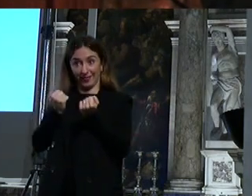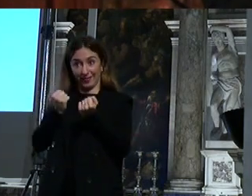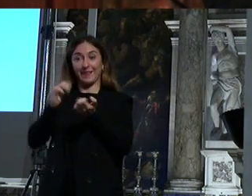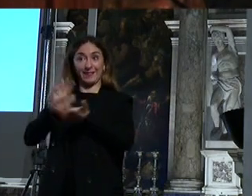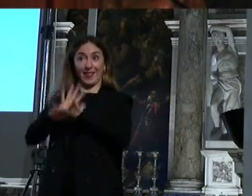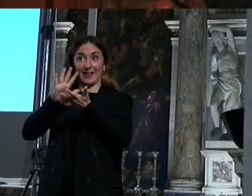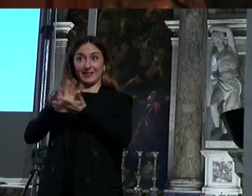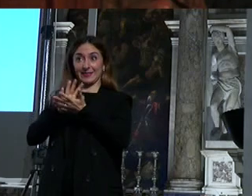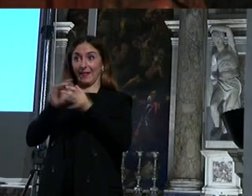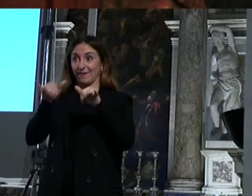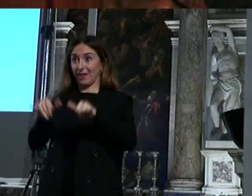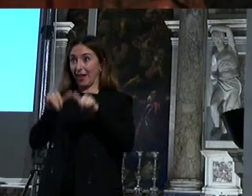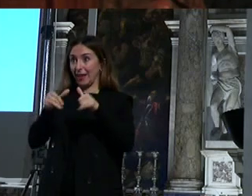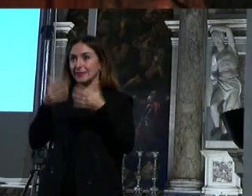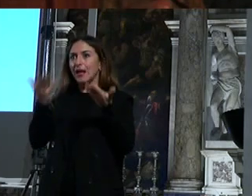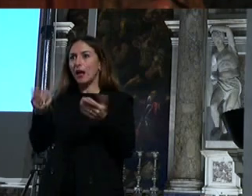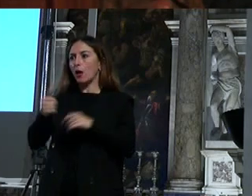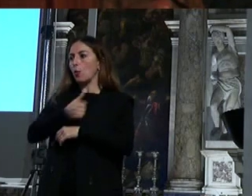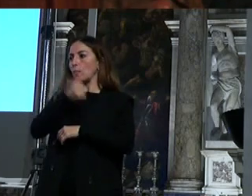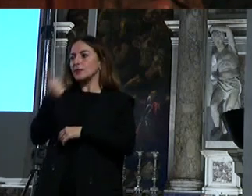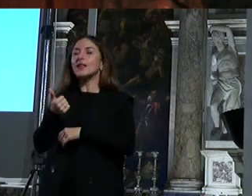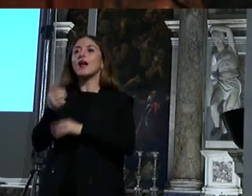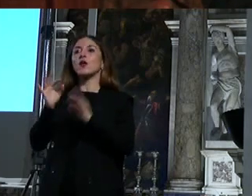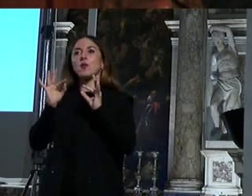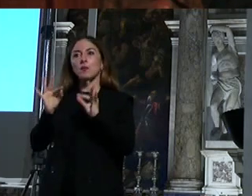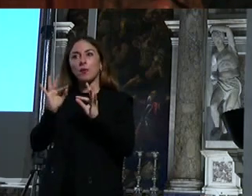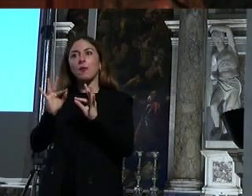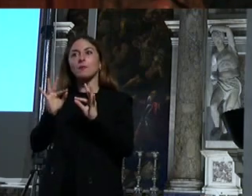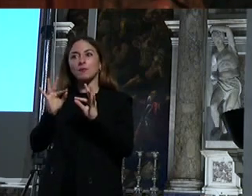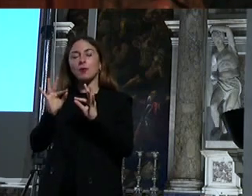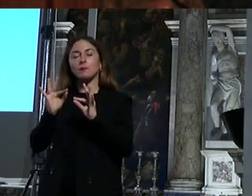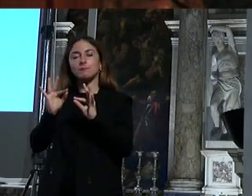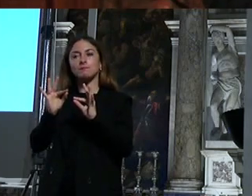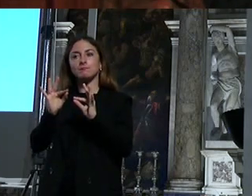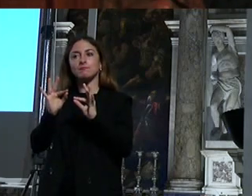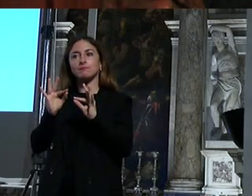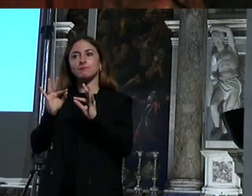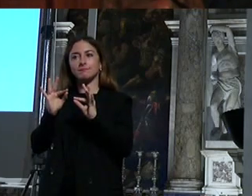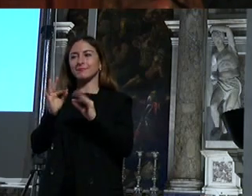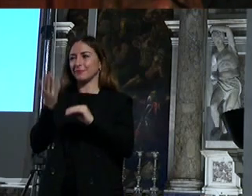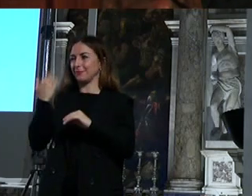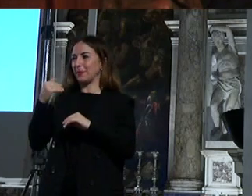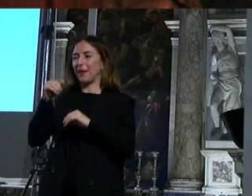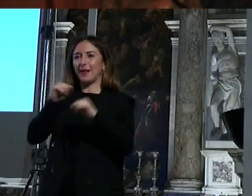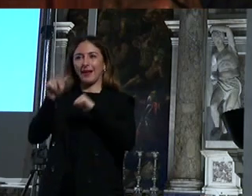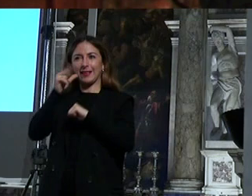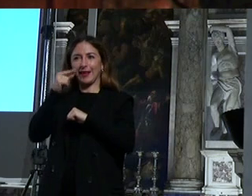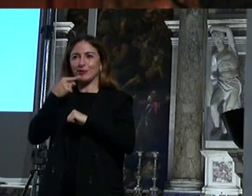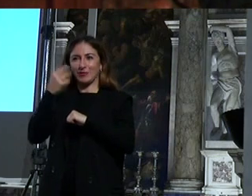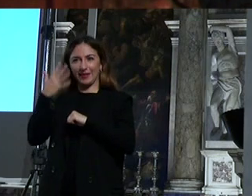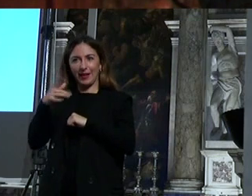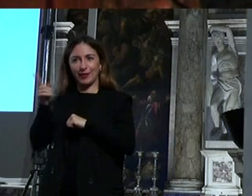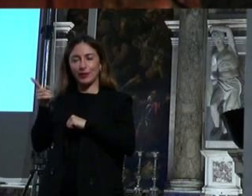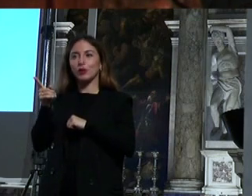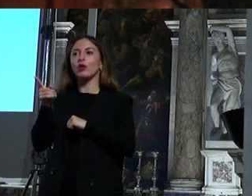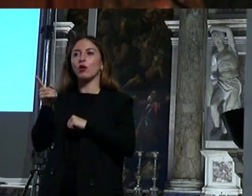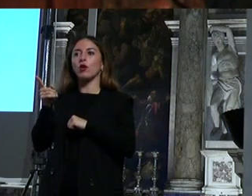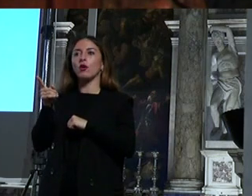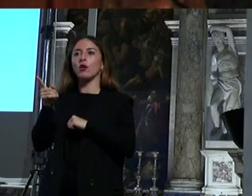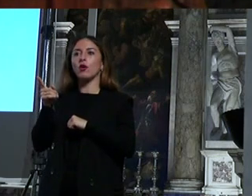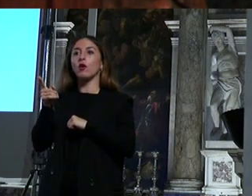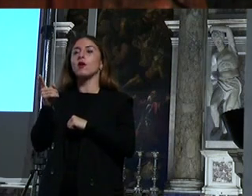quest'anno più che mai abbiamo tenuto fede a quella che ricordava prima La rettrice è il